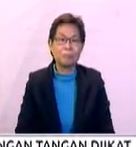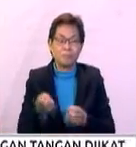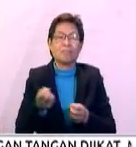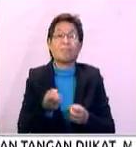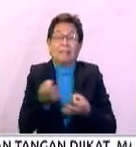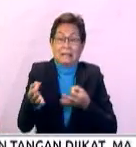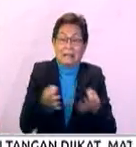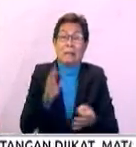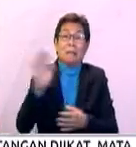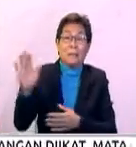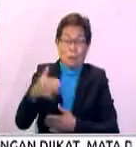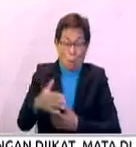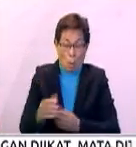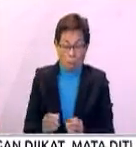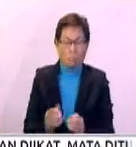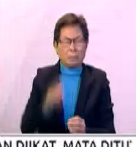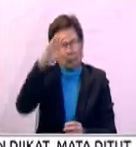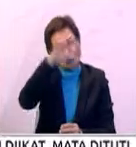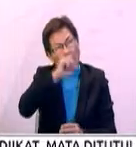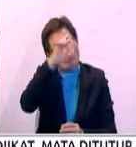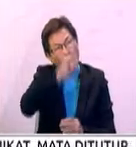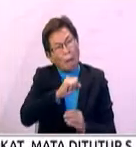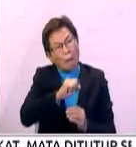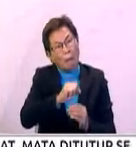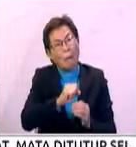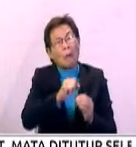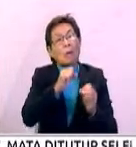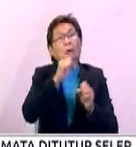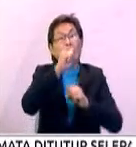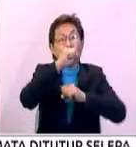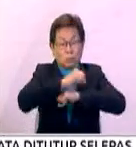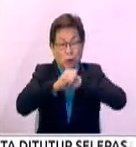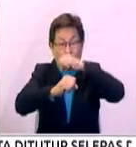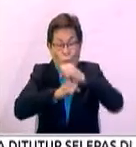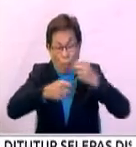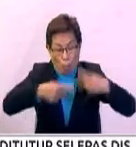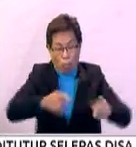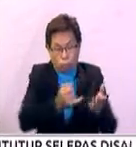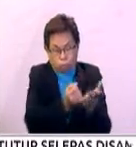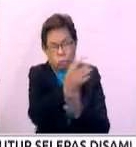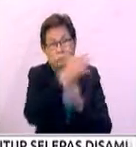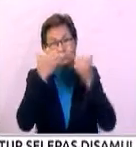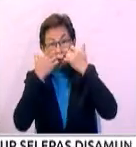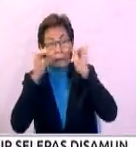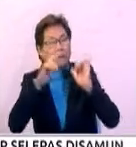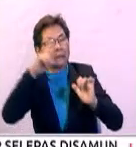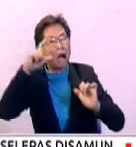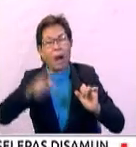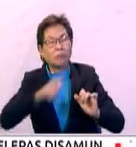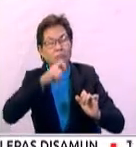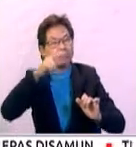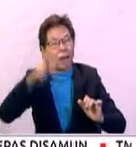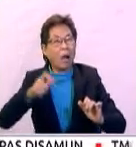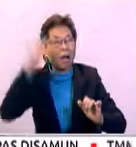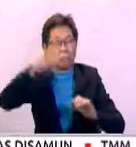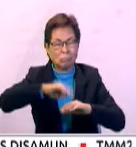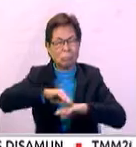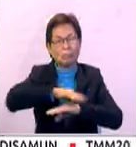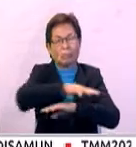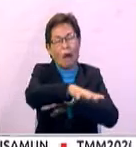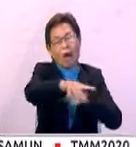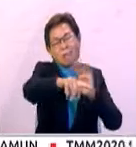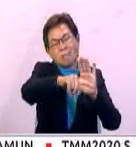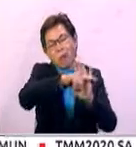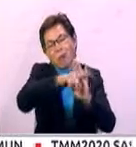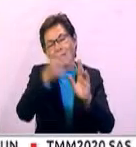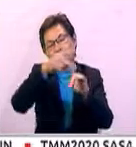Jelasnya pihak kementerian turut menjangkakan struktur pasaran akan menjadi lebih telus, cekap dan tidak akan memberi sebarang kesan negatif